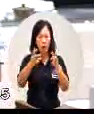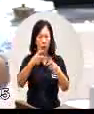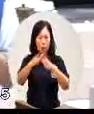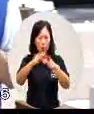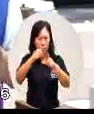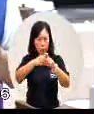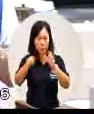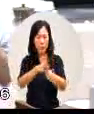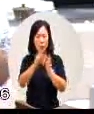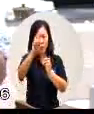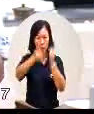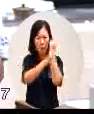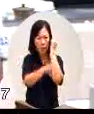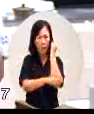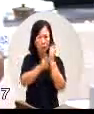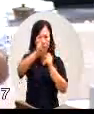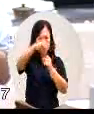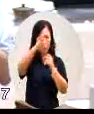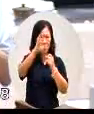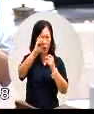200万，迄个大路边